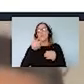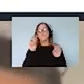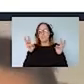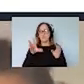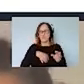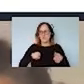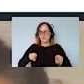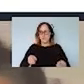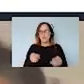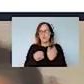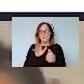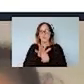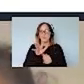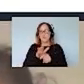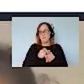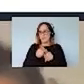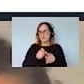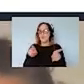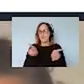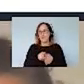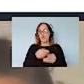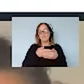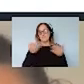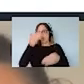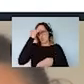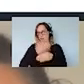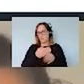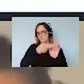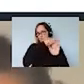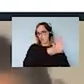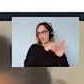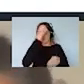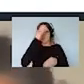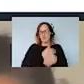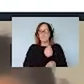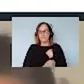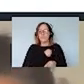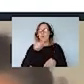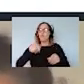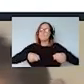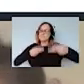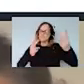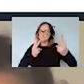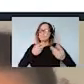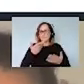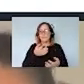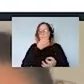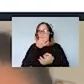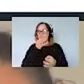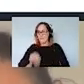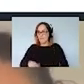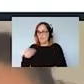można zorganizować do 15 października, czyli również w ramach Nocy Bibliotek. Webinar, o którym tutaj, który zapytała jedna z